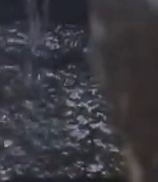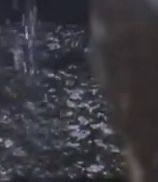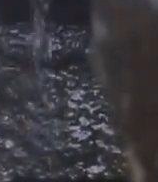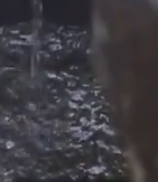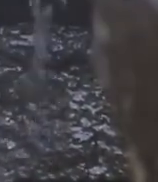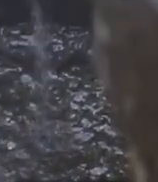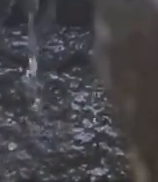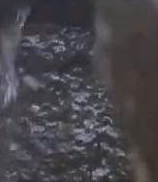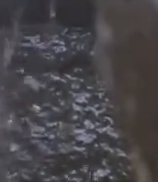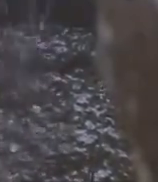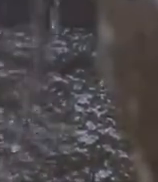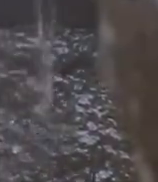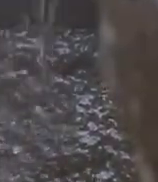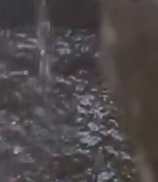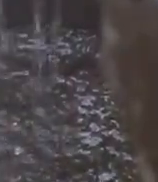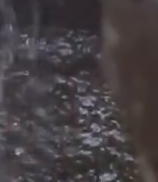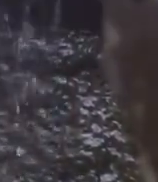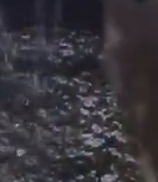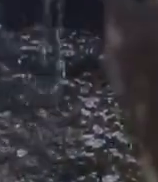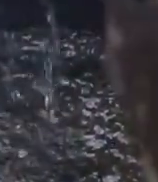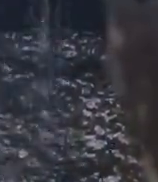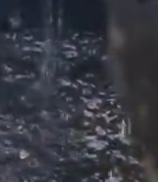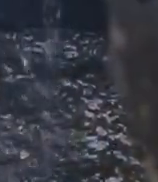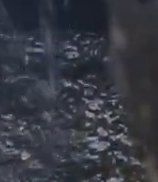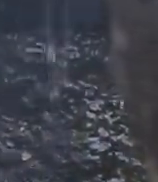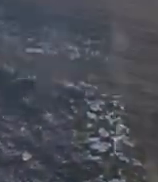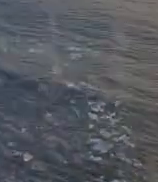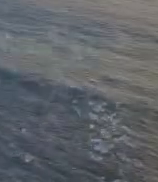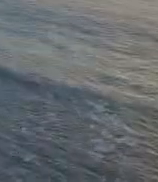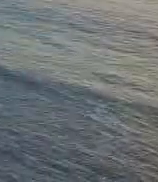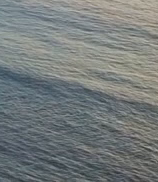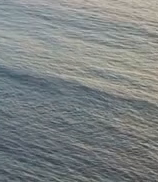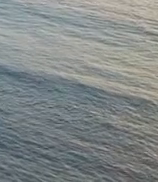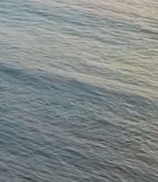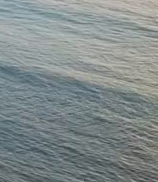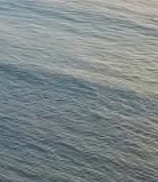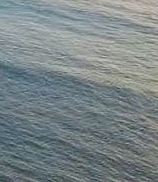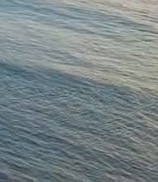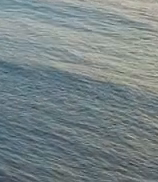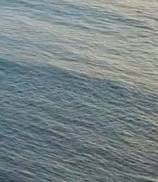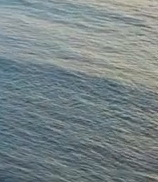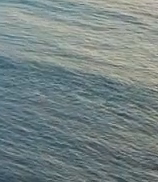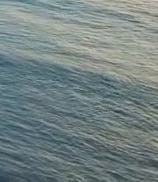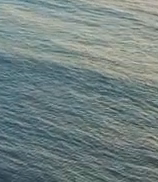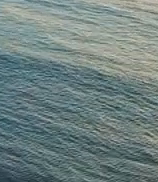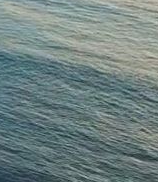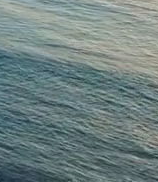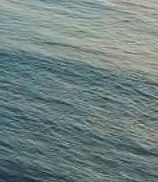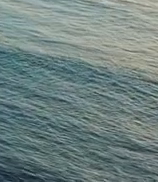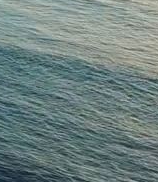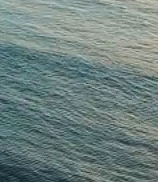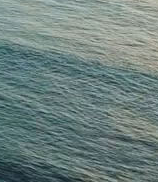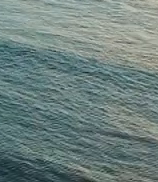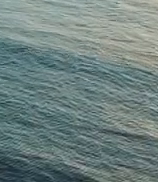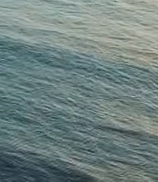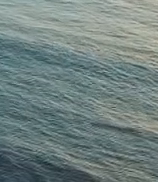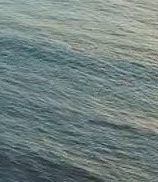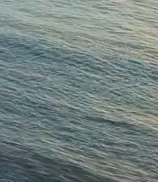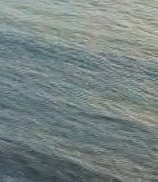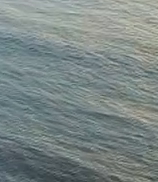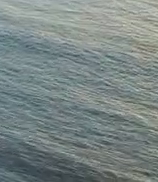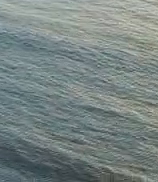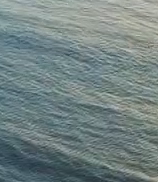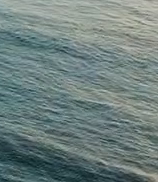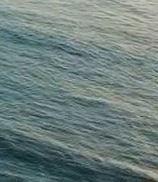из камня шла, как манна сходила. Псалом 104. Разум философский может